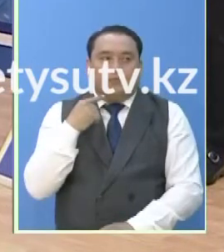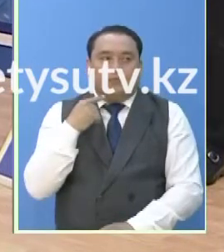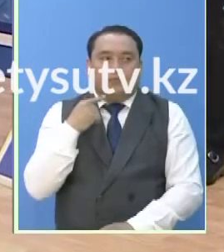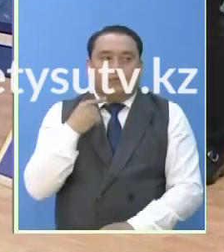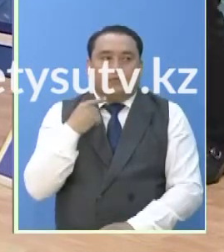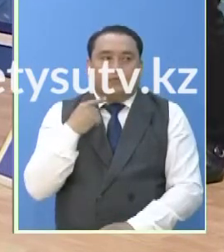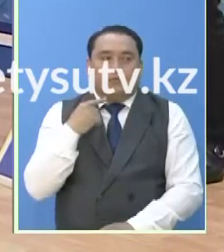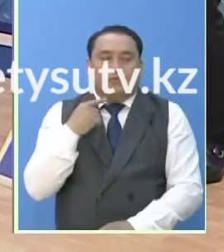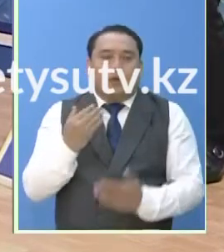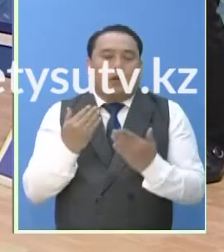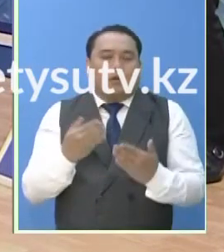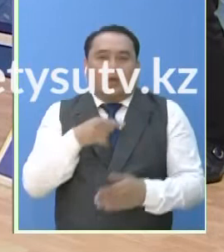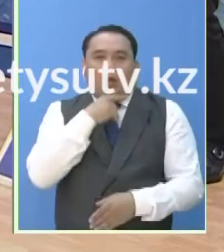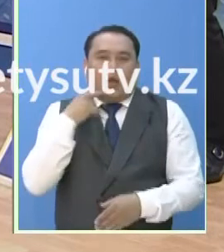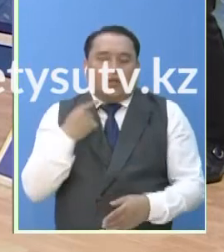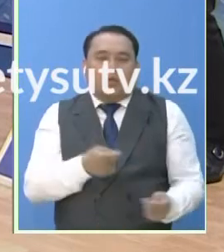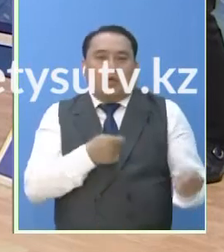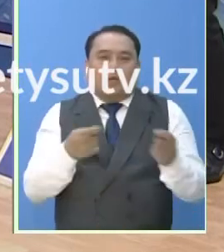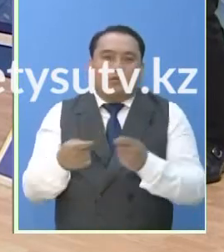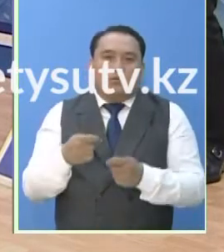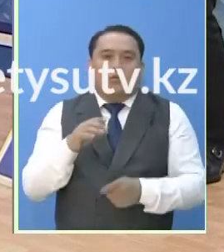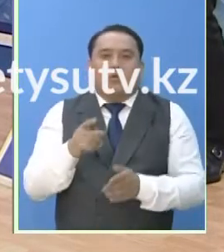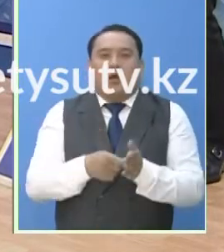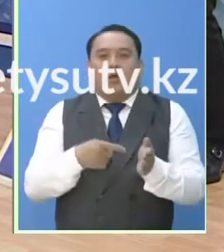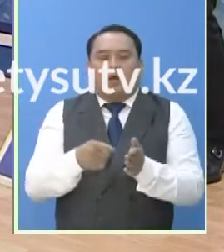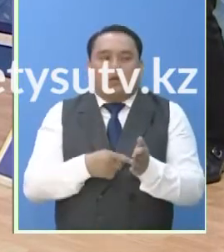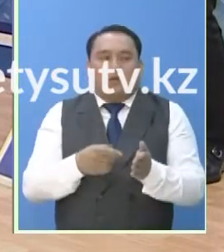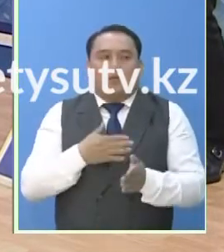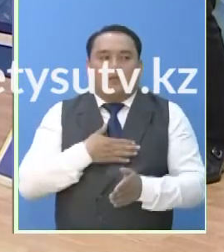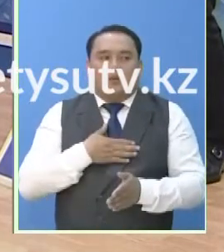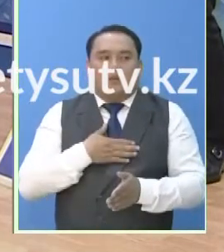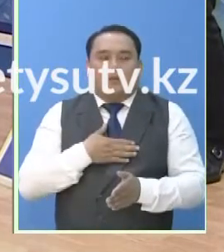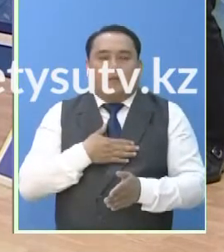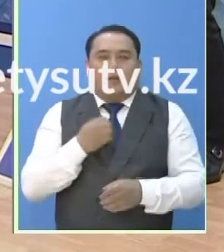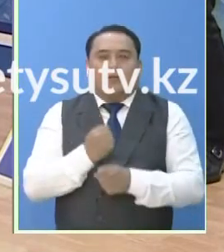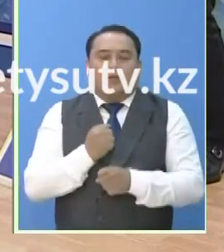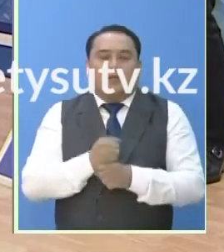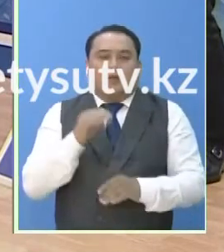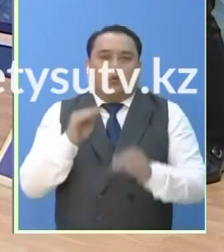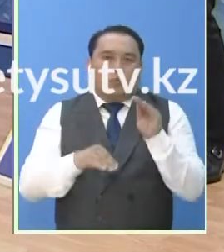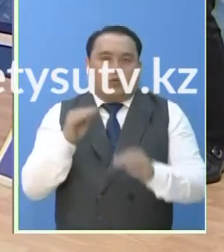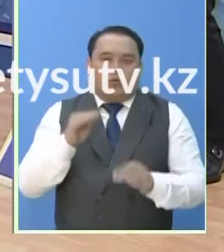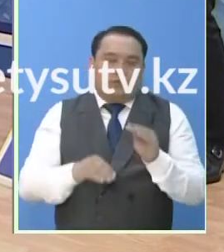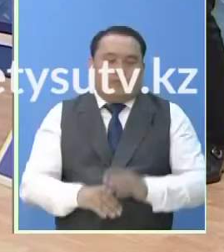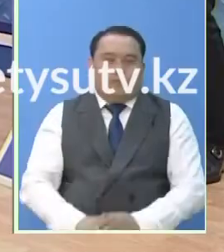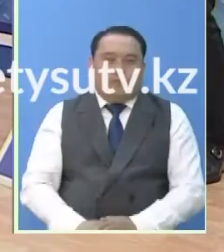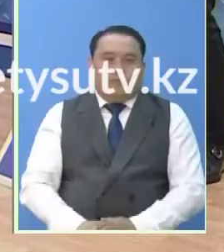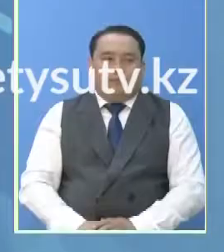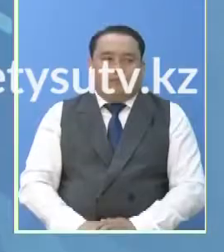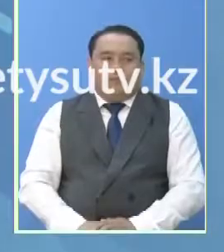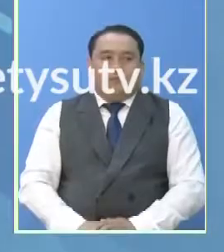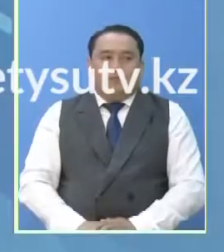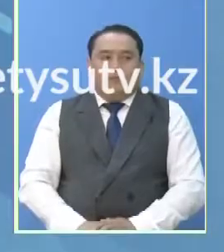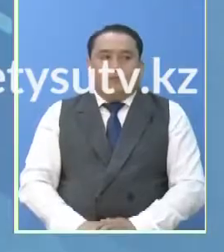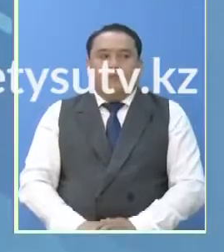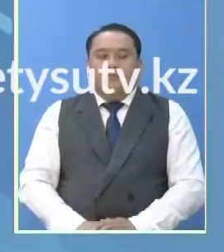ма? Жоқ, қазір ресейлік вакцина, бірақ бізде Қарағандыдағы жасалып әкелініп отқан вакцина. Жақсы, енді